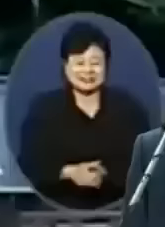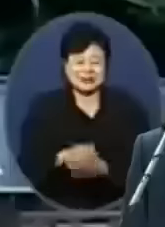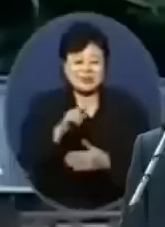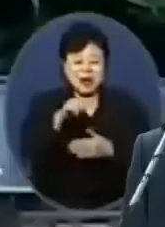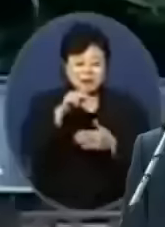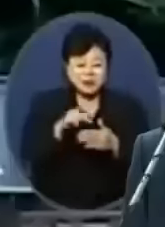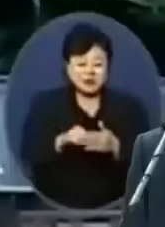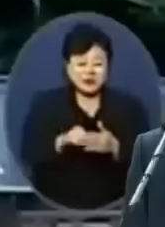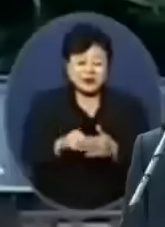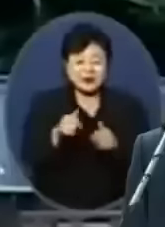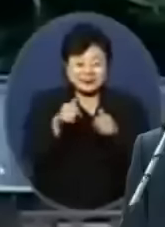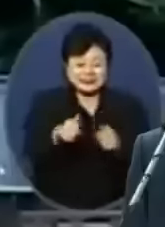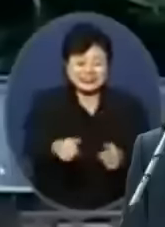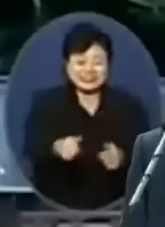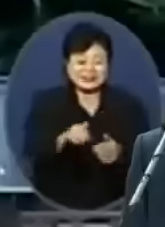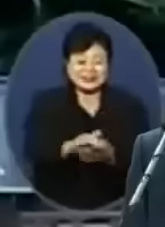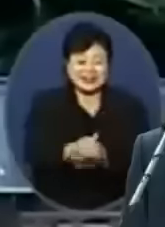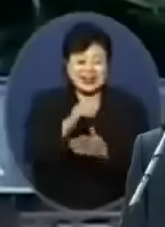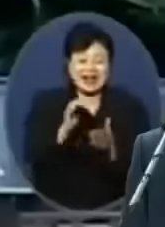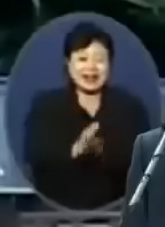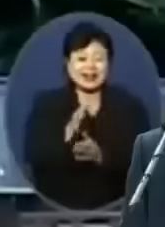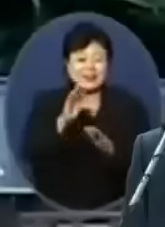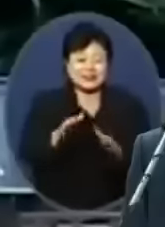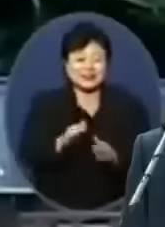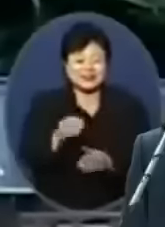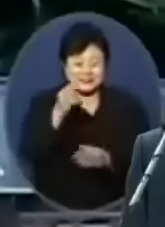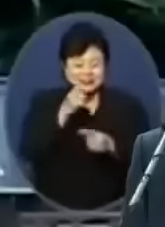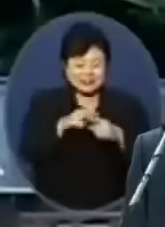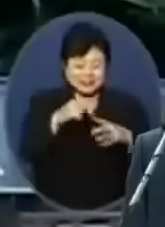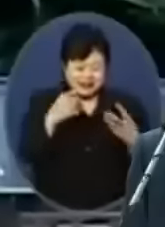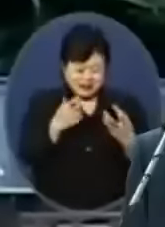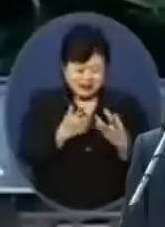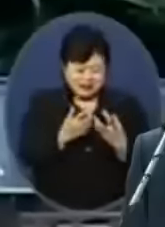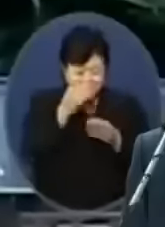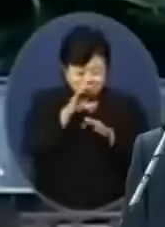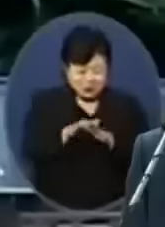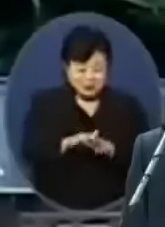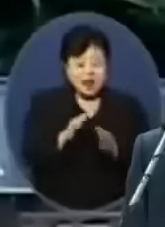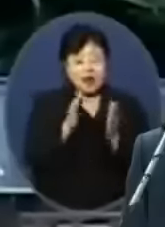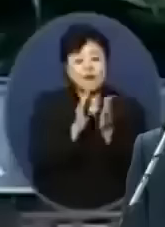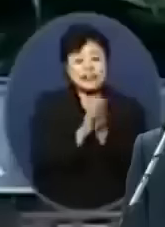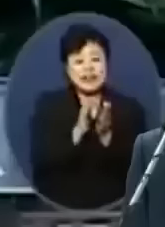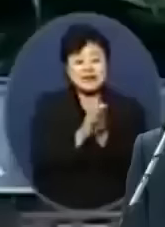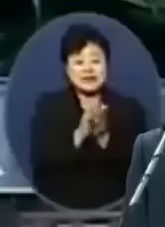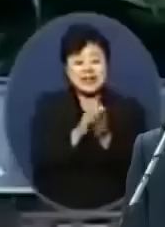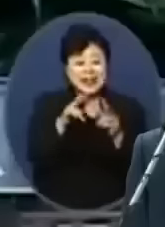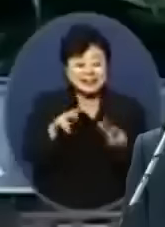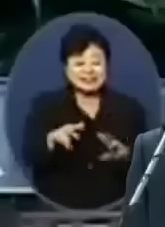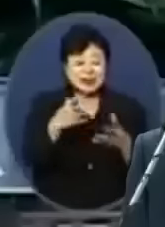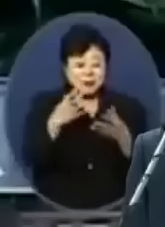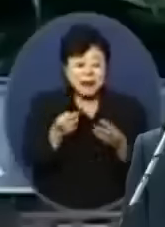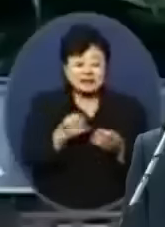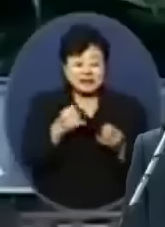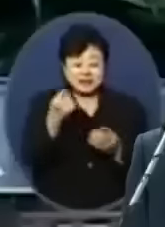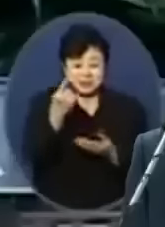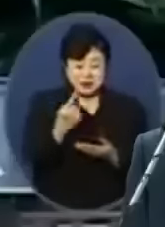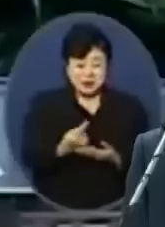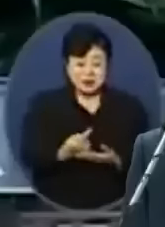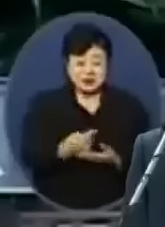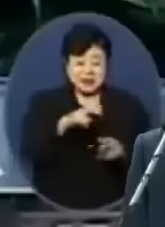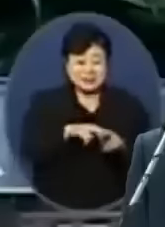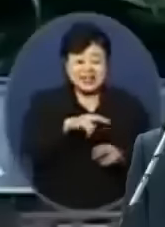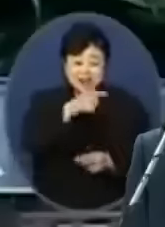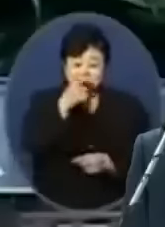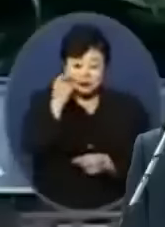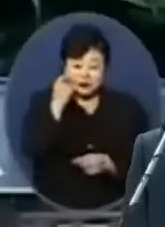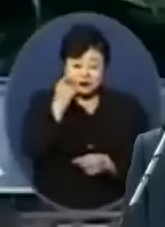마음으로 인사를 했습니다. 할렐루야, 오늘 이 성전을 가득 메운 성도 여러분 환영합니다. 지금 너무 많은 분들이 오셔서 자리가